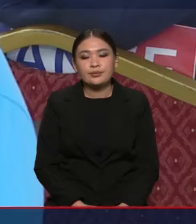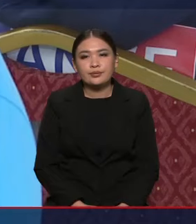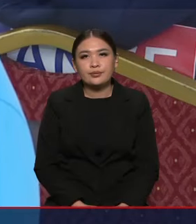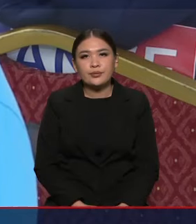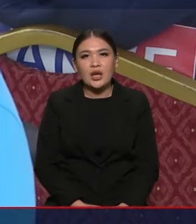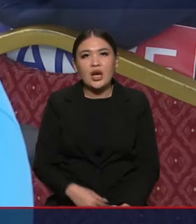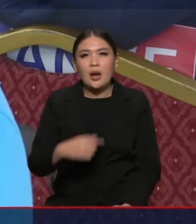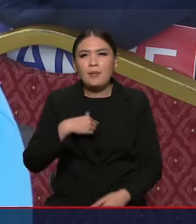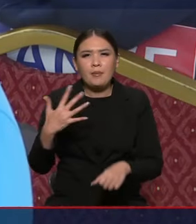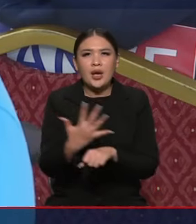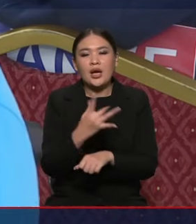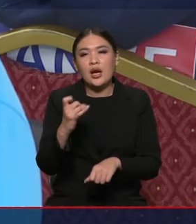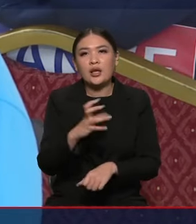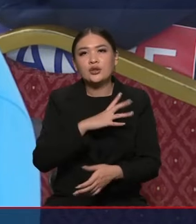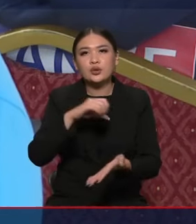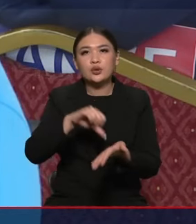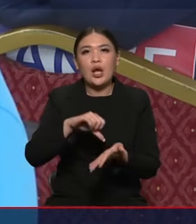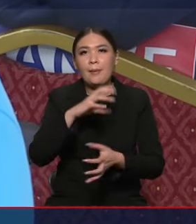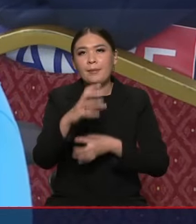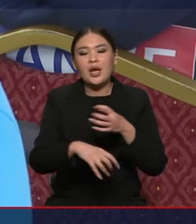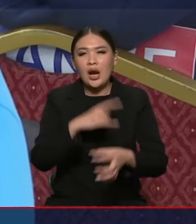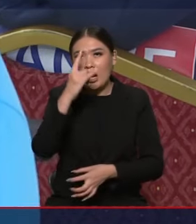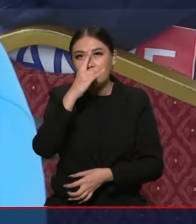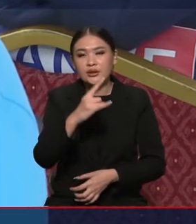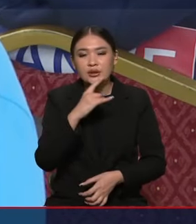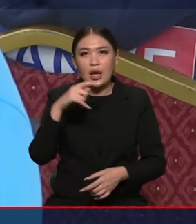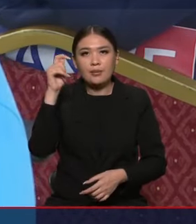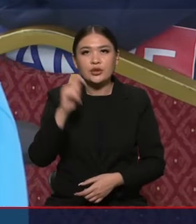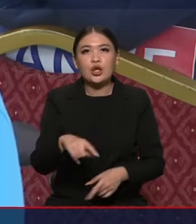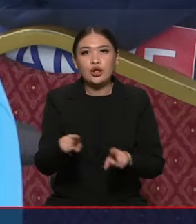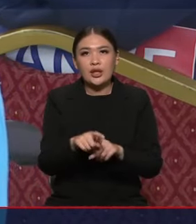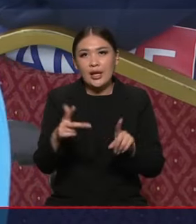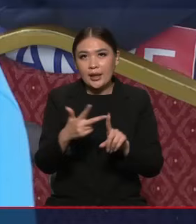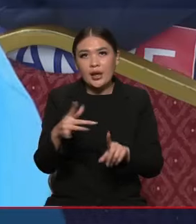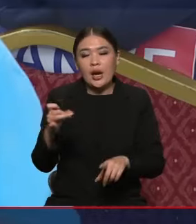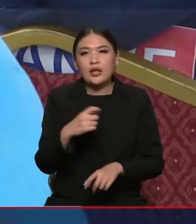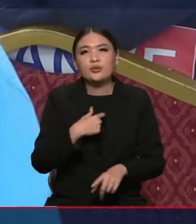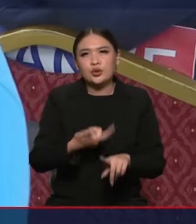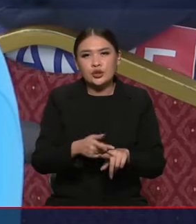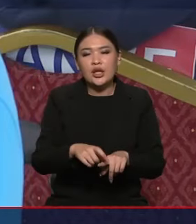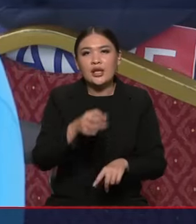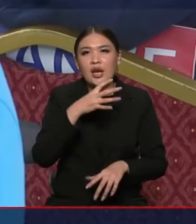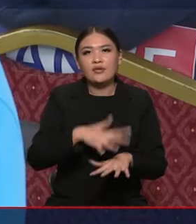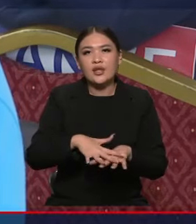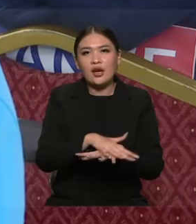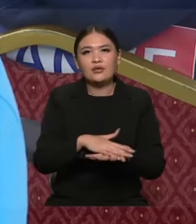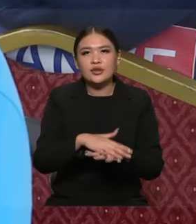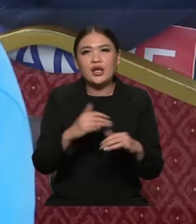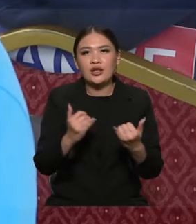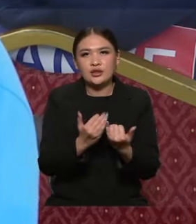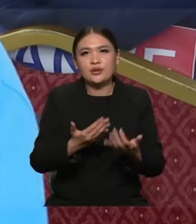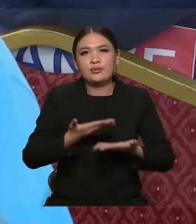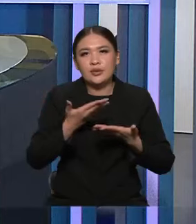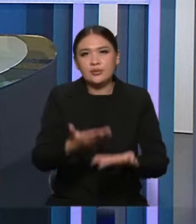Я 5 раз участвовал в чемпионатах мира. В Казахстан уже тоже приезжаю в 3-й раз. Мне здесь очень нравится. Народ очень гостеприимный.